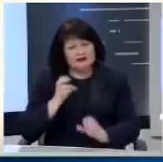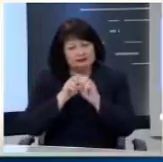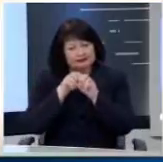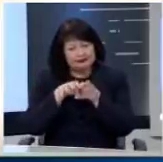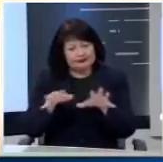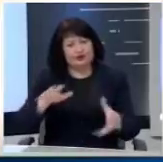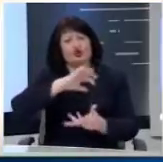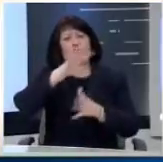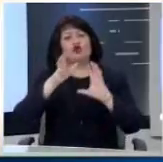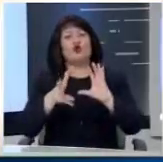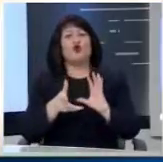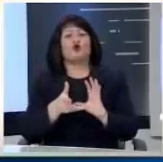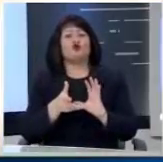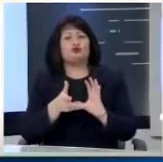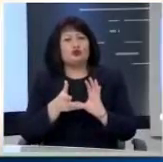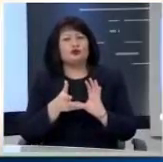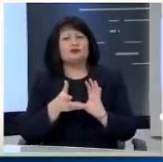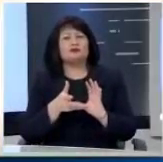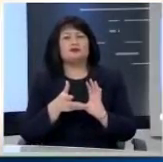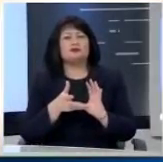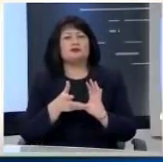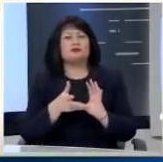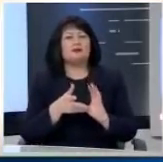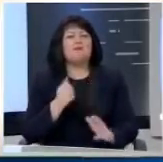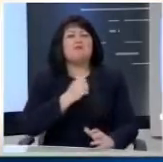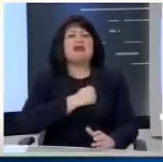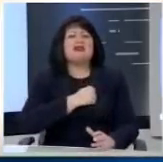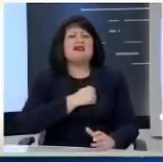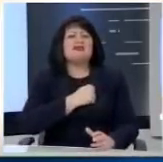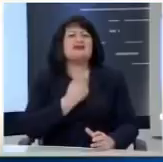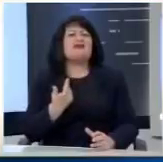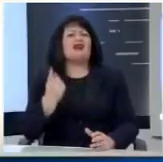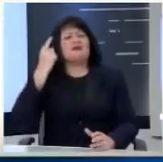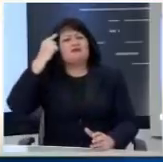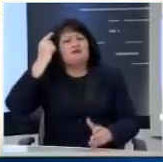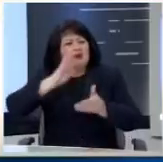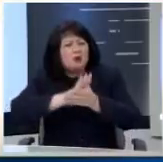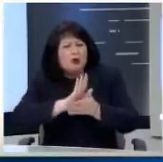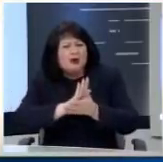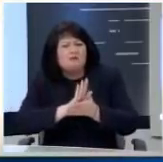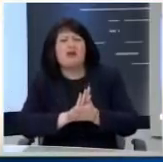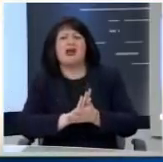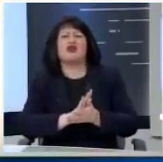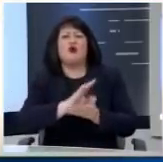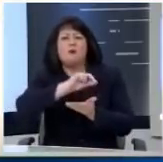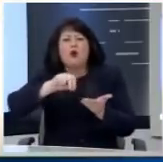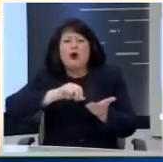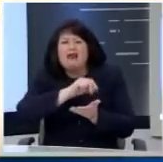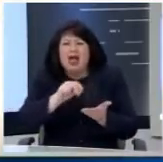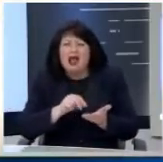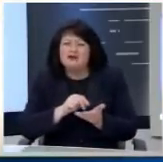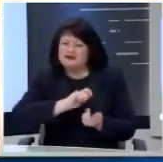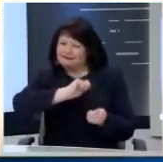έδαφος έναντι των δυσιδαιμονιών, των δογμάτων, τότε οι κοινωνίες